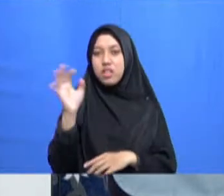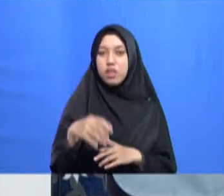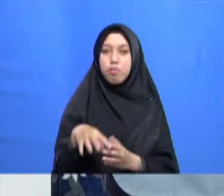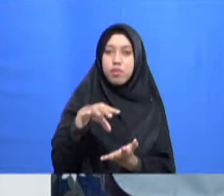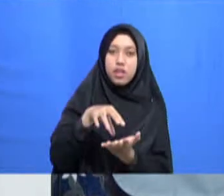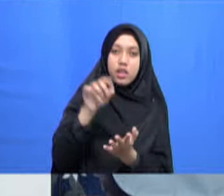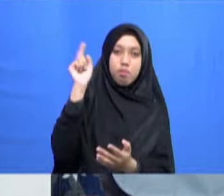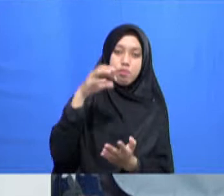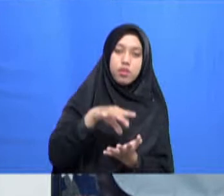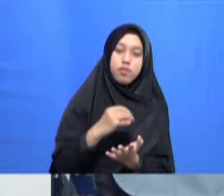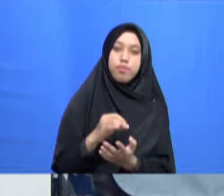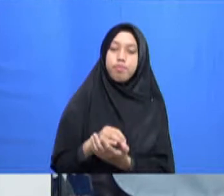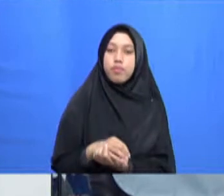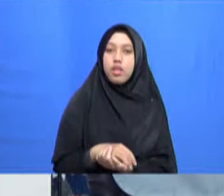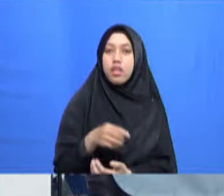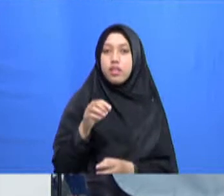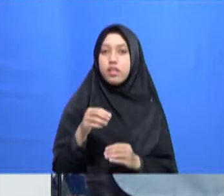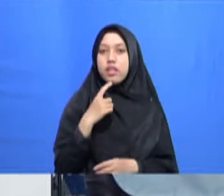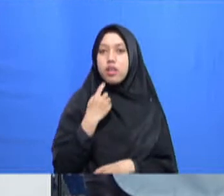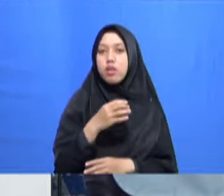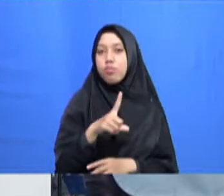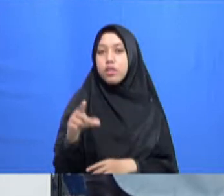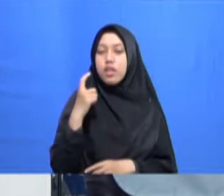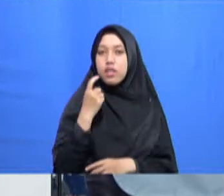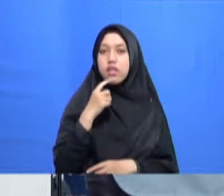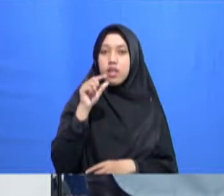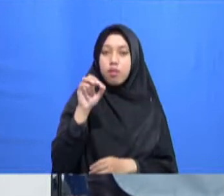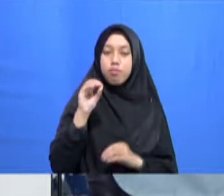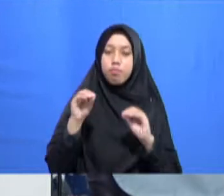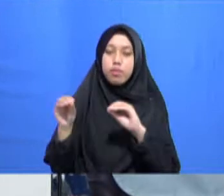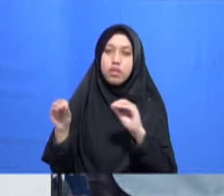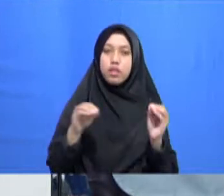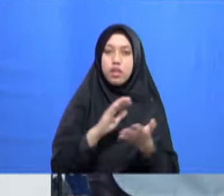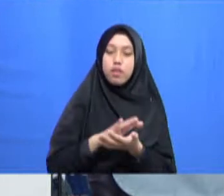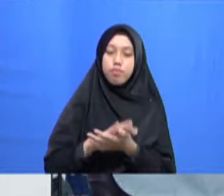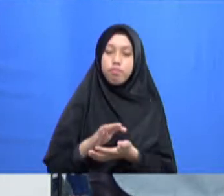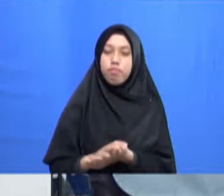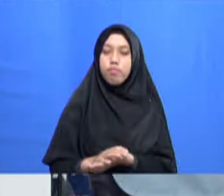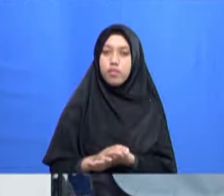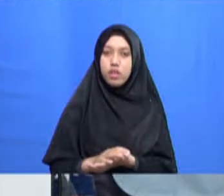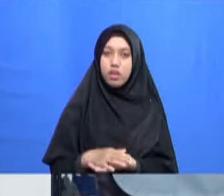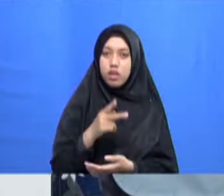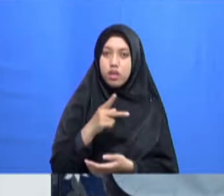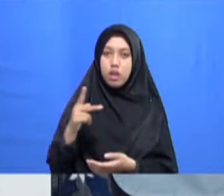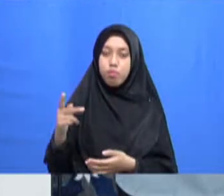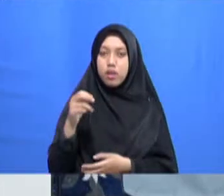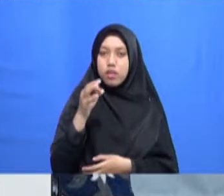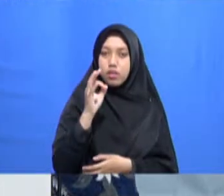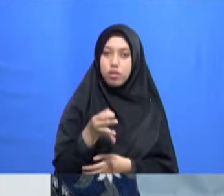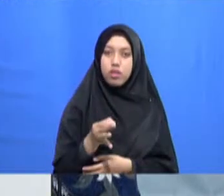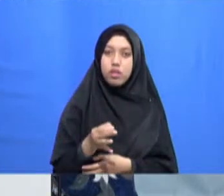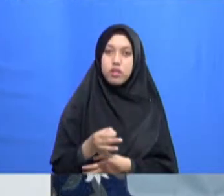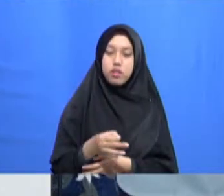peraturan pemerintah 18 tahun 2017 yang kewenangannya kabupaten kota menangani SD dan